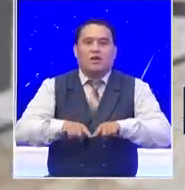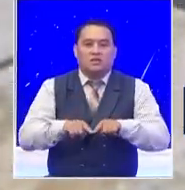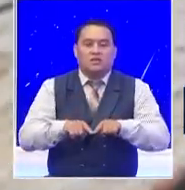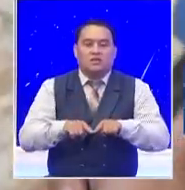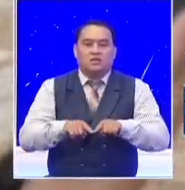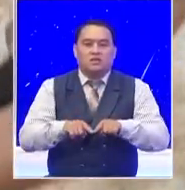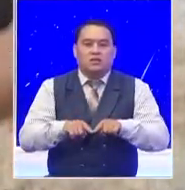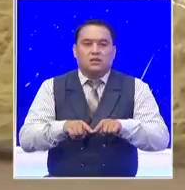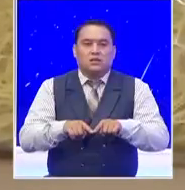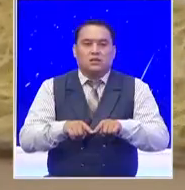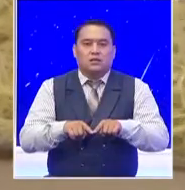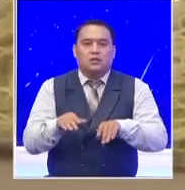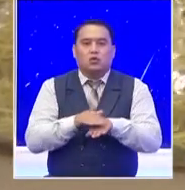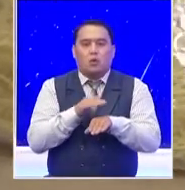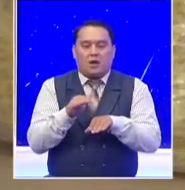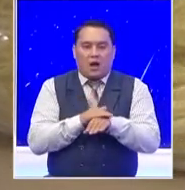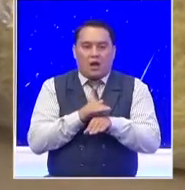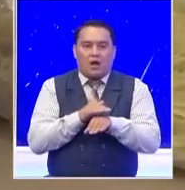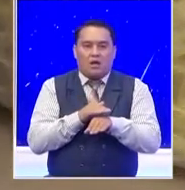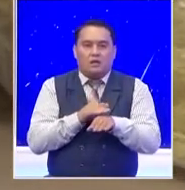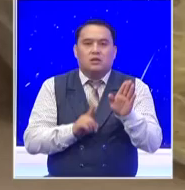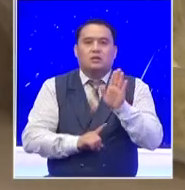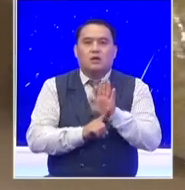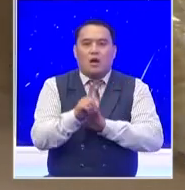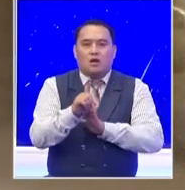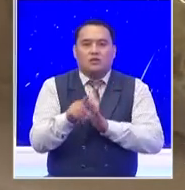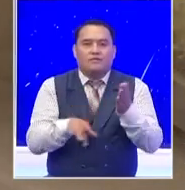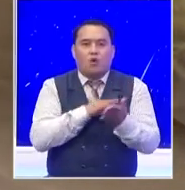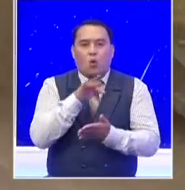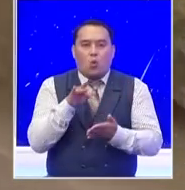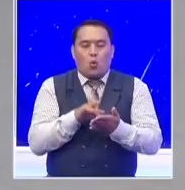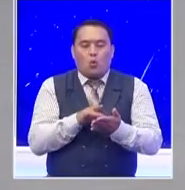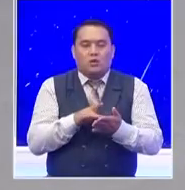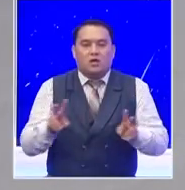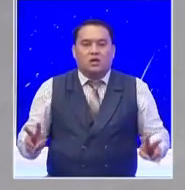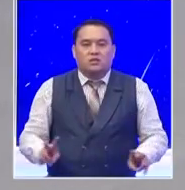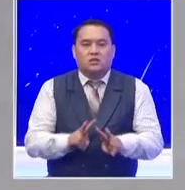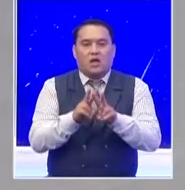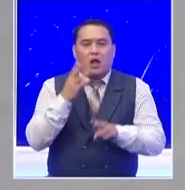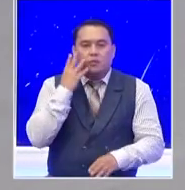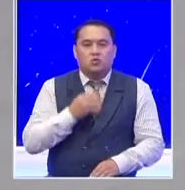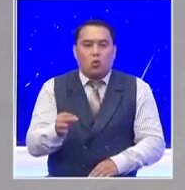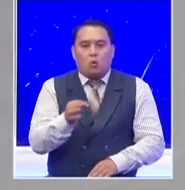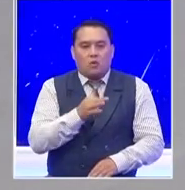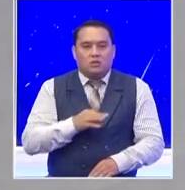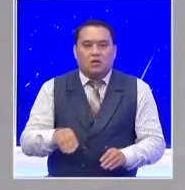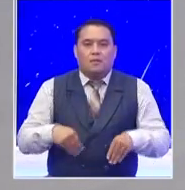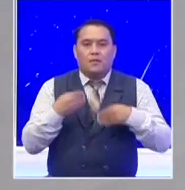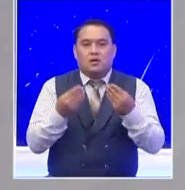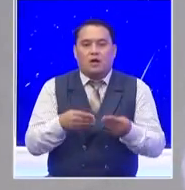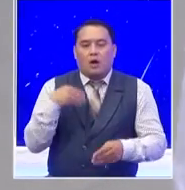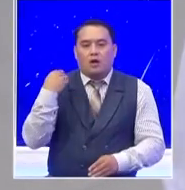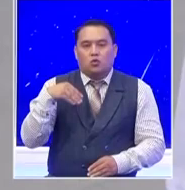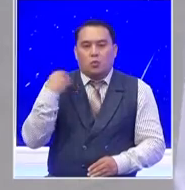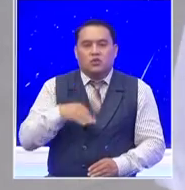этот марафон добра. Стартовало это все в городе Нур-Султан. Алматинская область приняла эстафету от